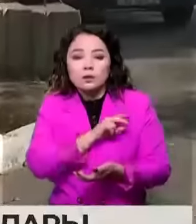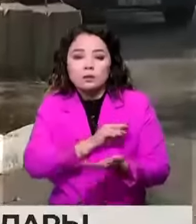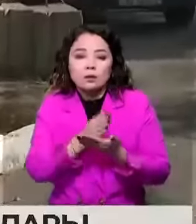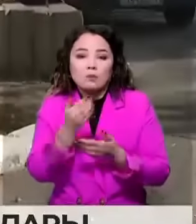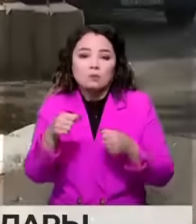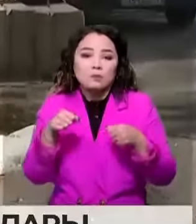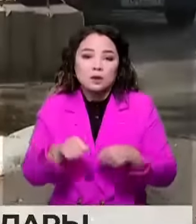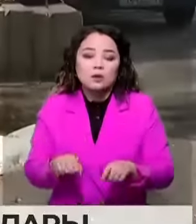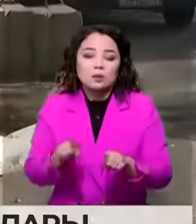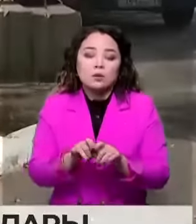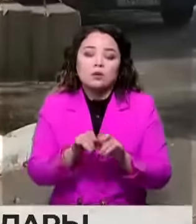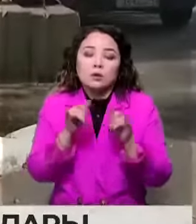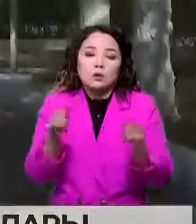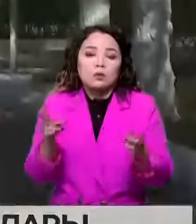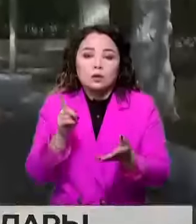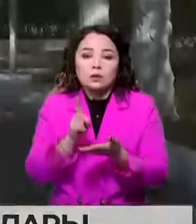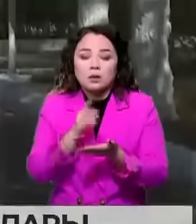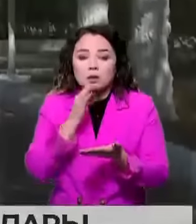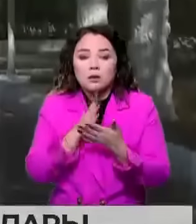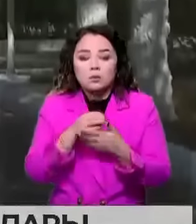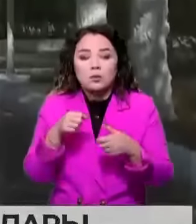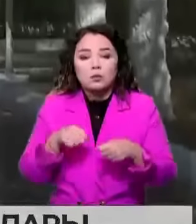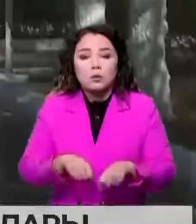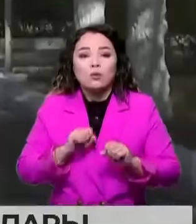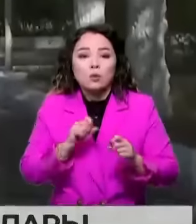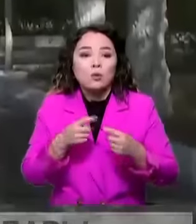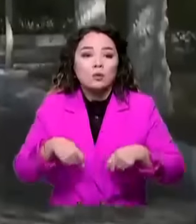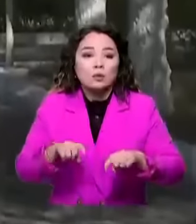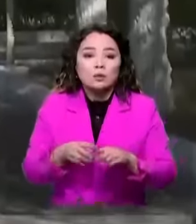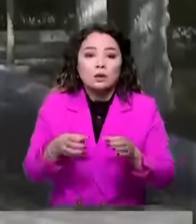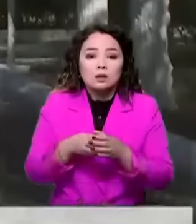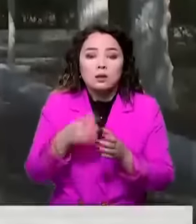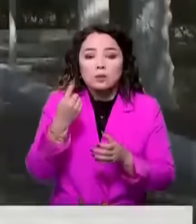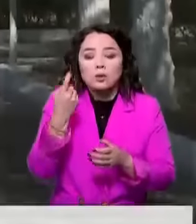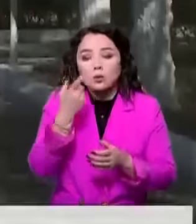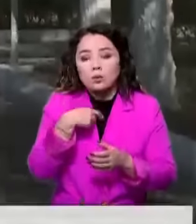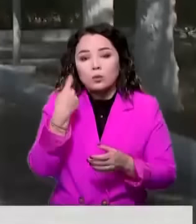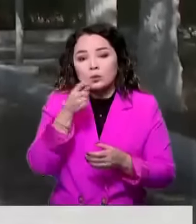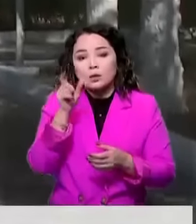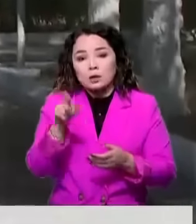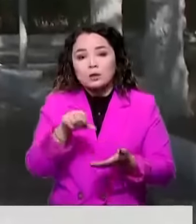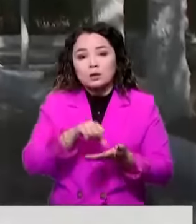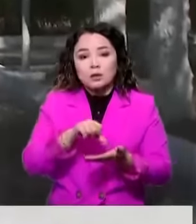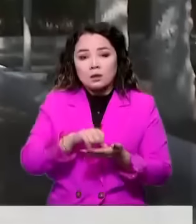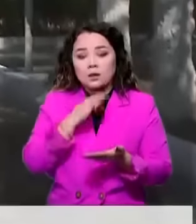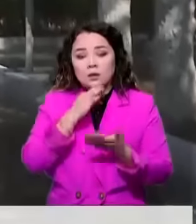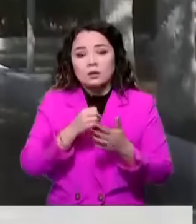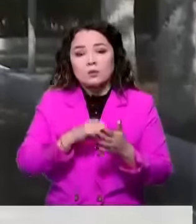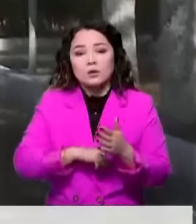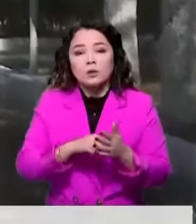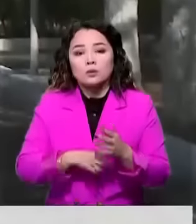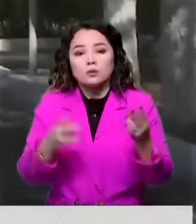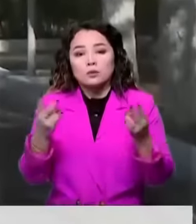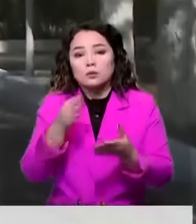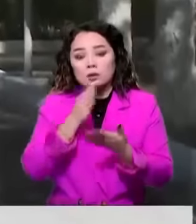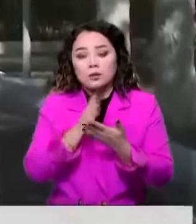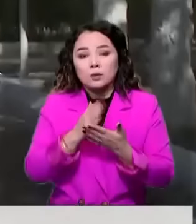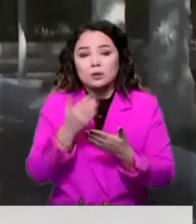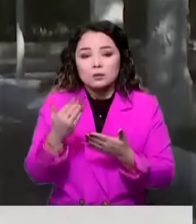құзыретін арттыруға қажет деп санайды. Құқық қорғау органдарының бір өздерінің сондай бір саулары болу керек қой деп ойлаймын осы